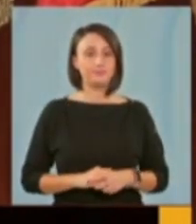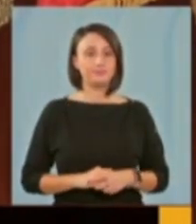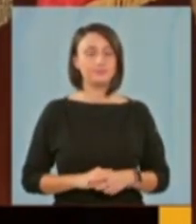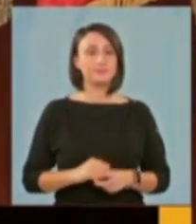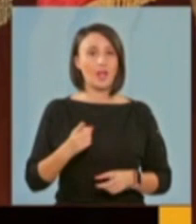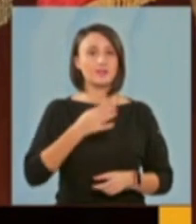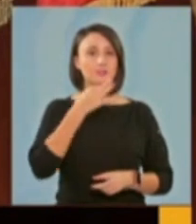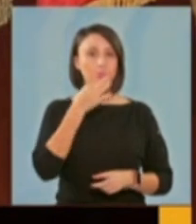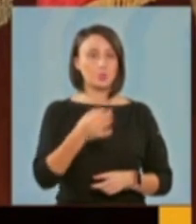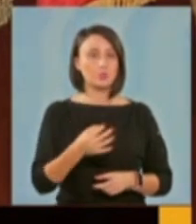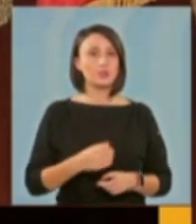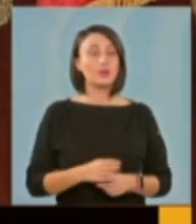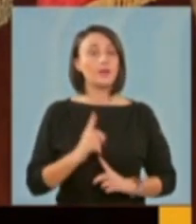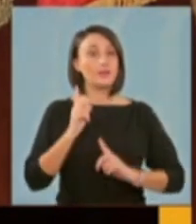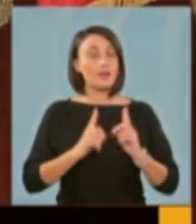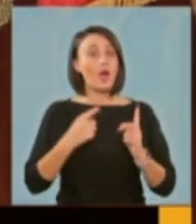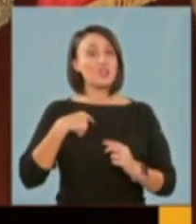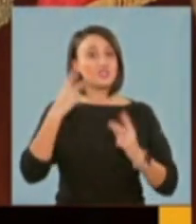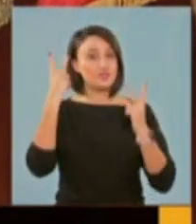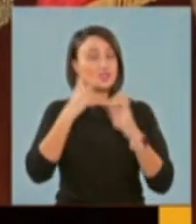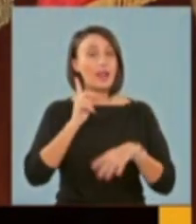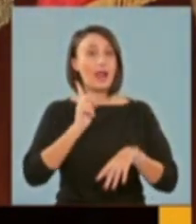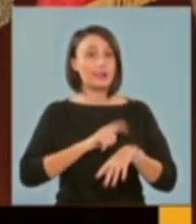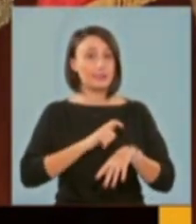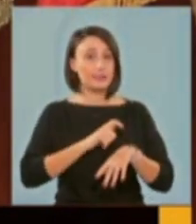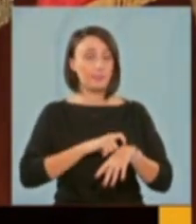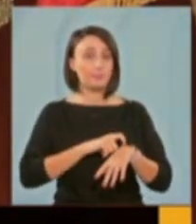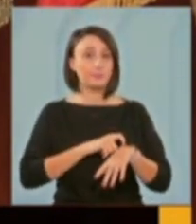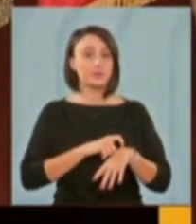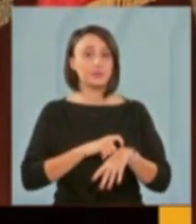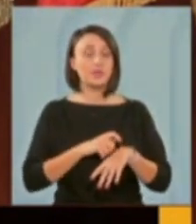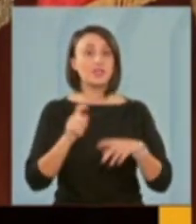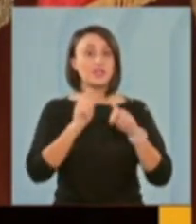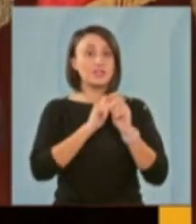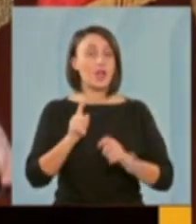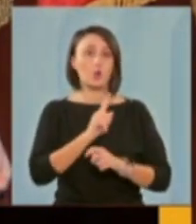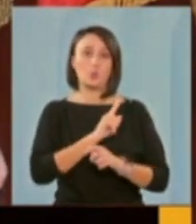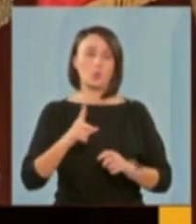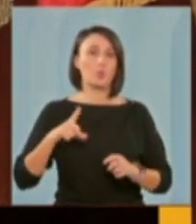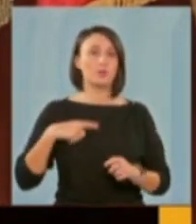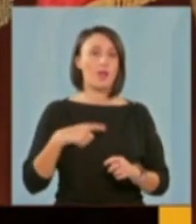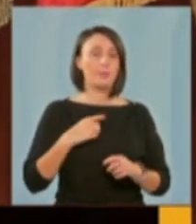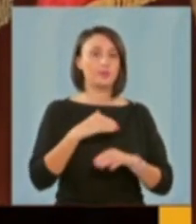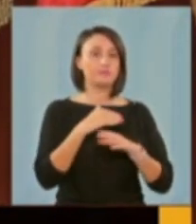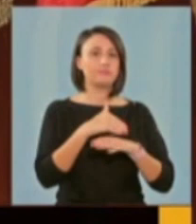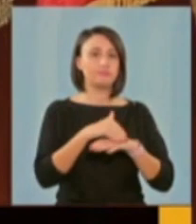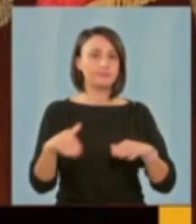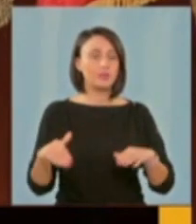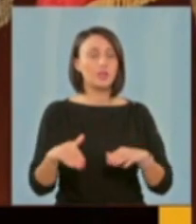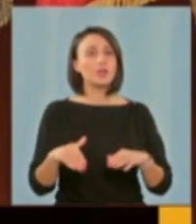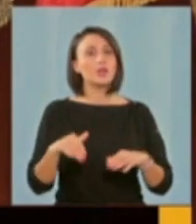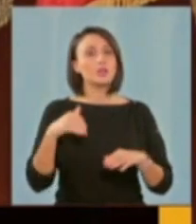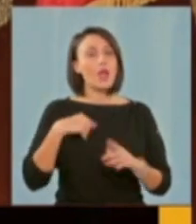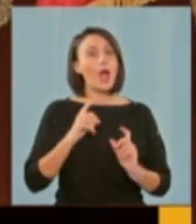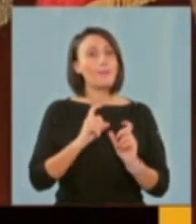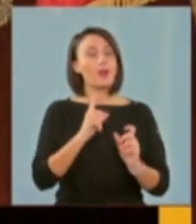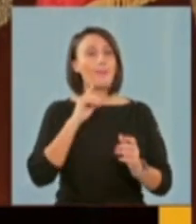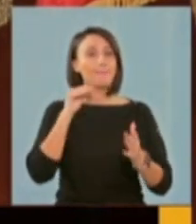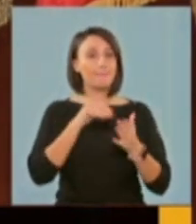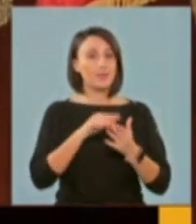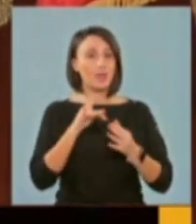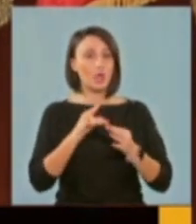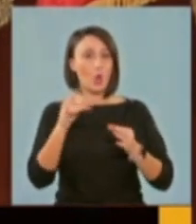A spus, dacă aș fi înțeles la timp că țara nu se apără numai la hotare, că țara se apără și la mii de